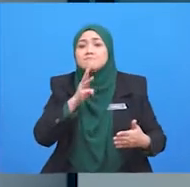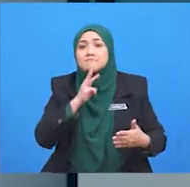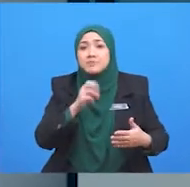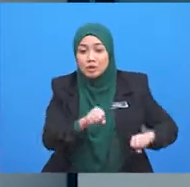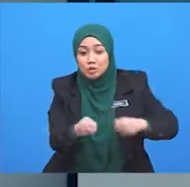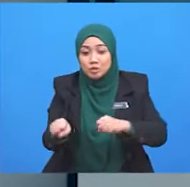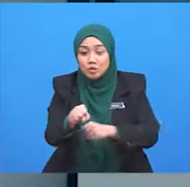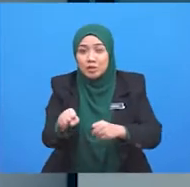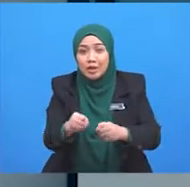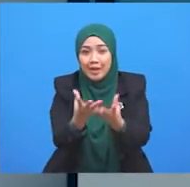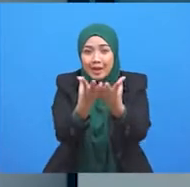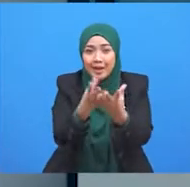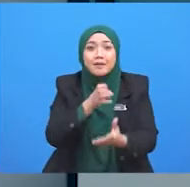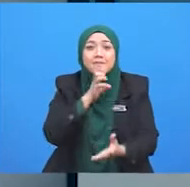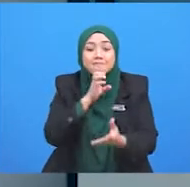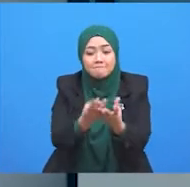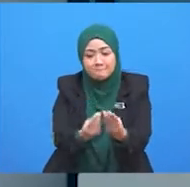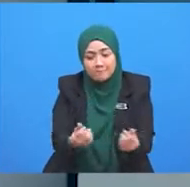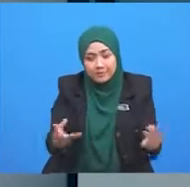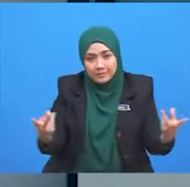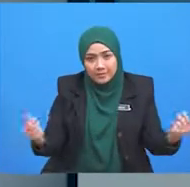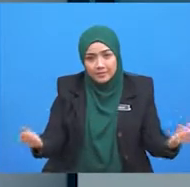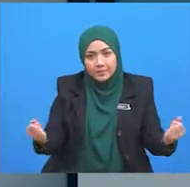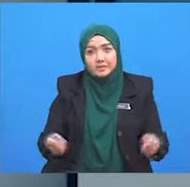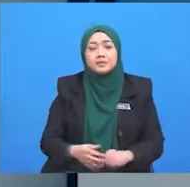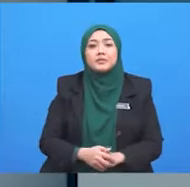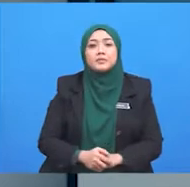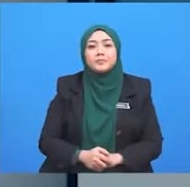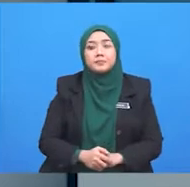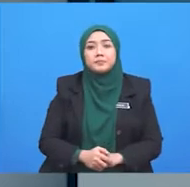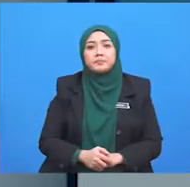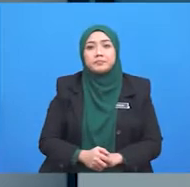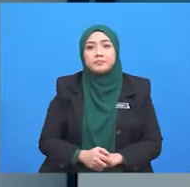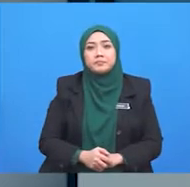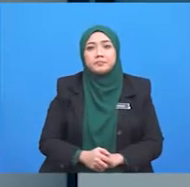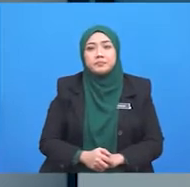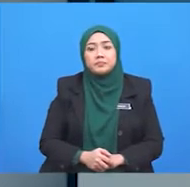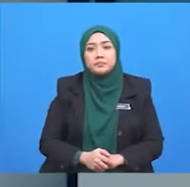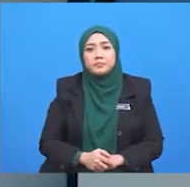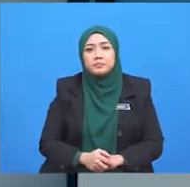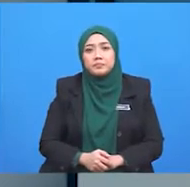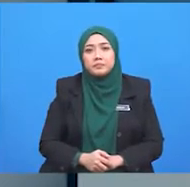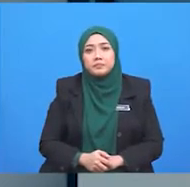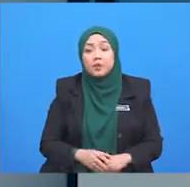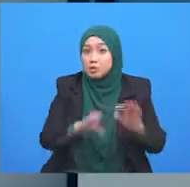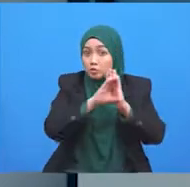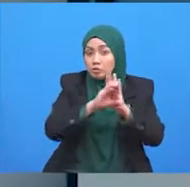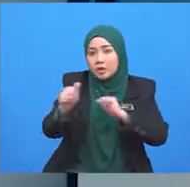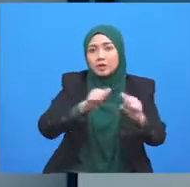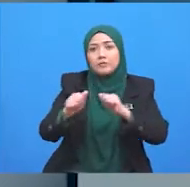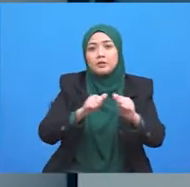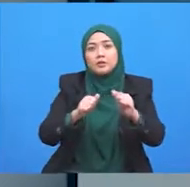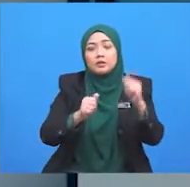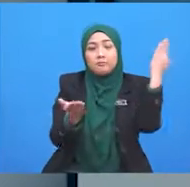kayu balak ke kilang-kilang memproses yang terletak di tebing sungai lebih mudah. Contohnya